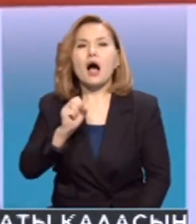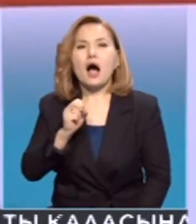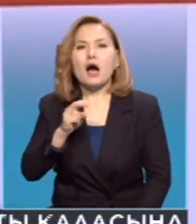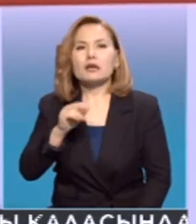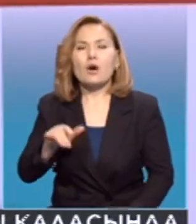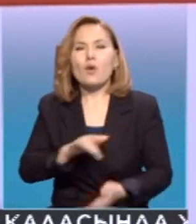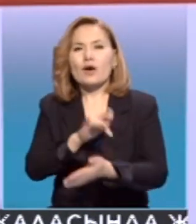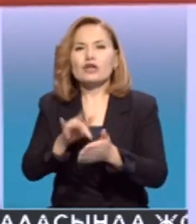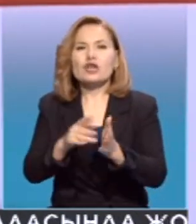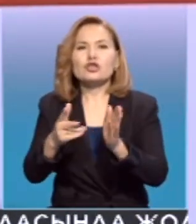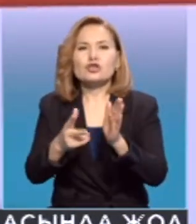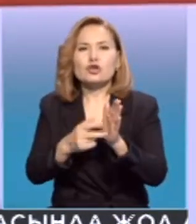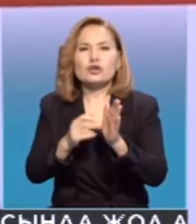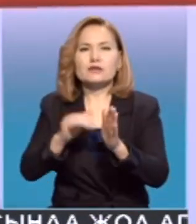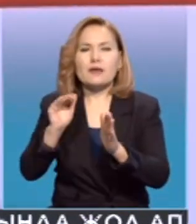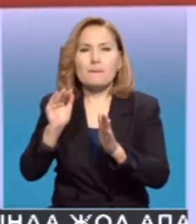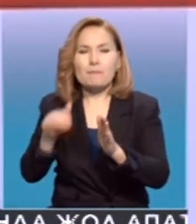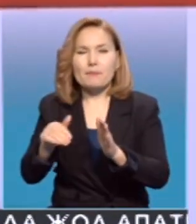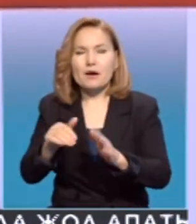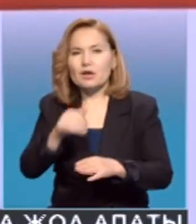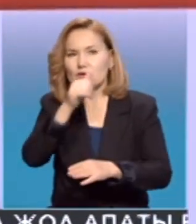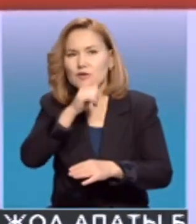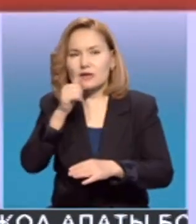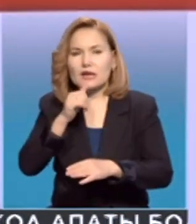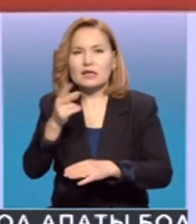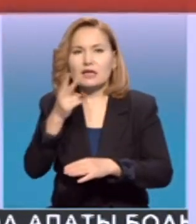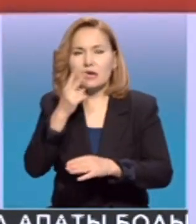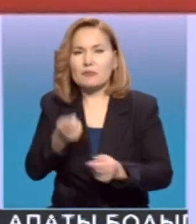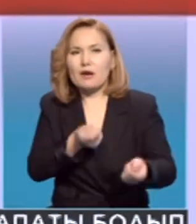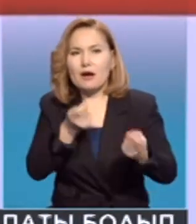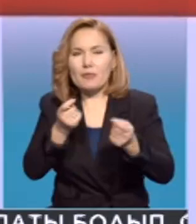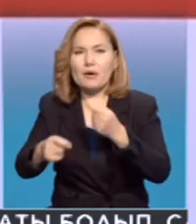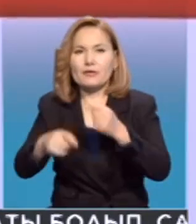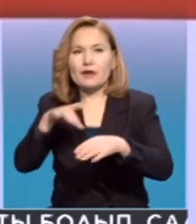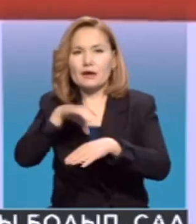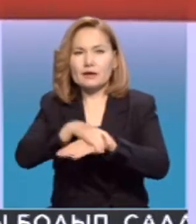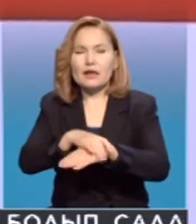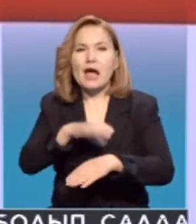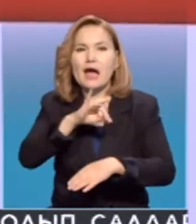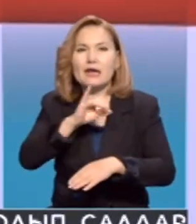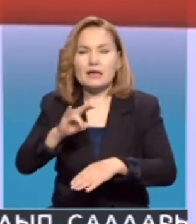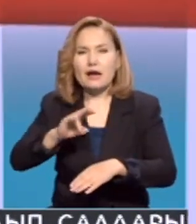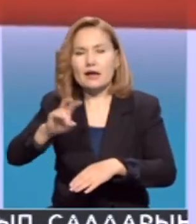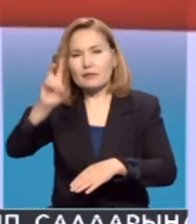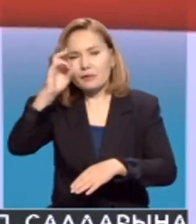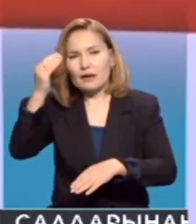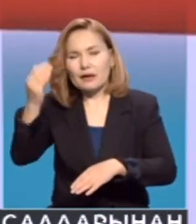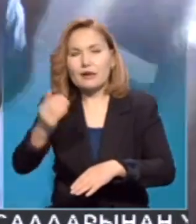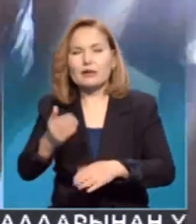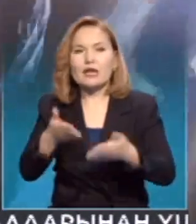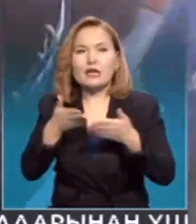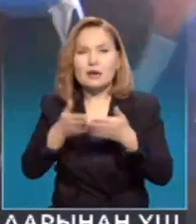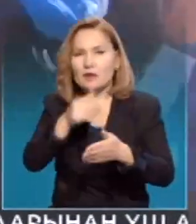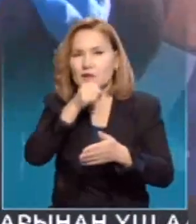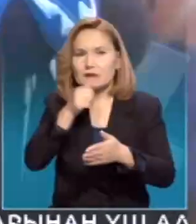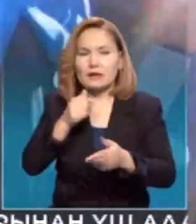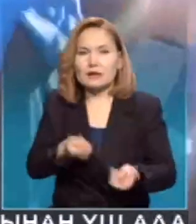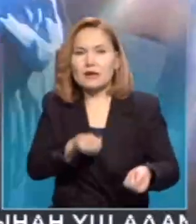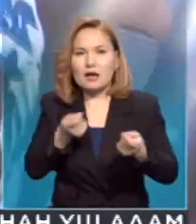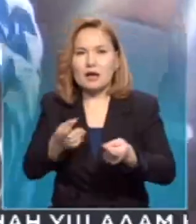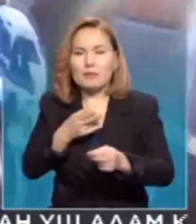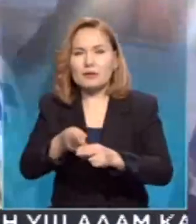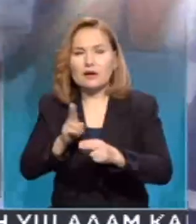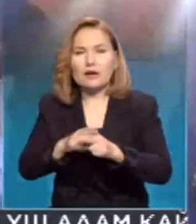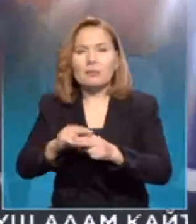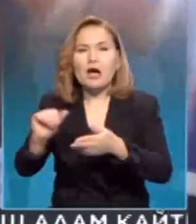Ақтауда 800 мыңнан астам қорап контрабандалық темекі тәркіленді. Заңсыз тауар Иран мемлекетінен Ақтауға теңіз порты арқылы жеткізілген.